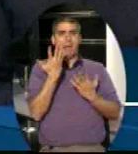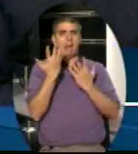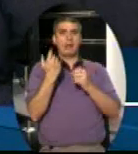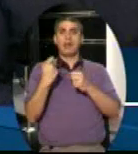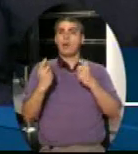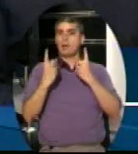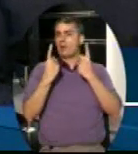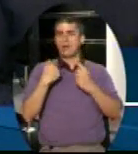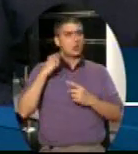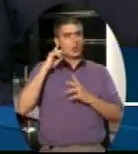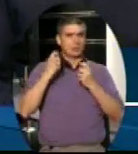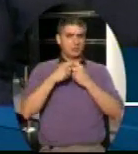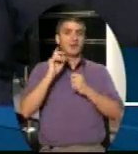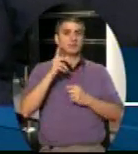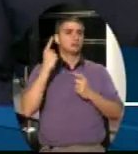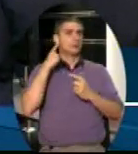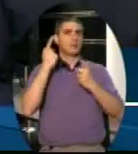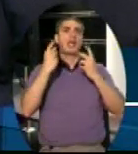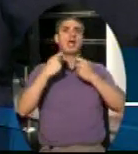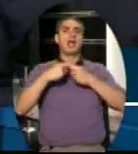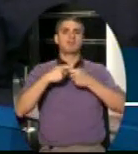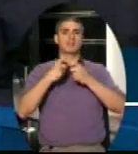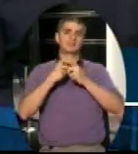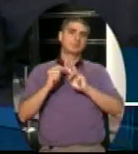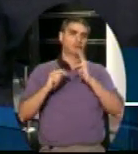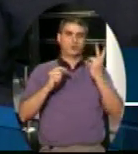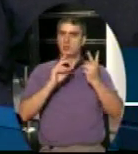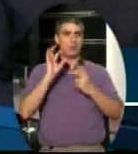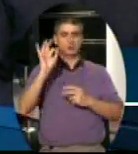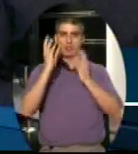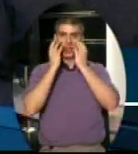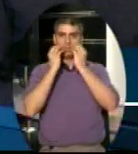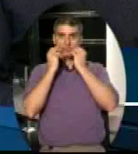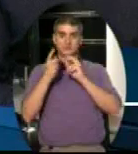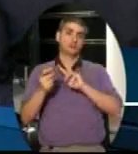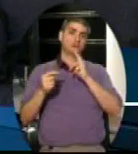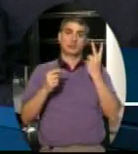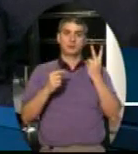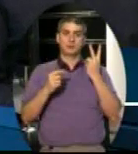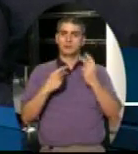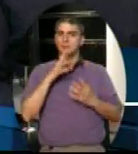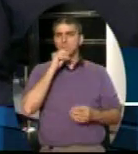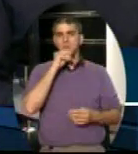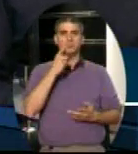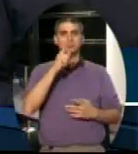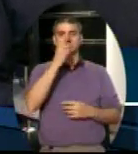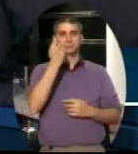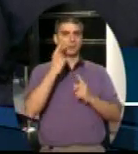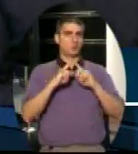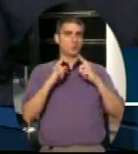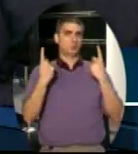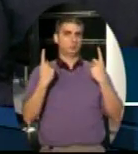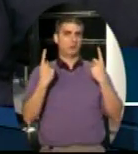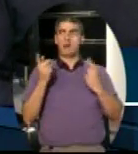שיש קשר, אבל אני שמעתי חברי כנסת מהמחנה השני, לא מהמחנה של אמיר פרץ, מהמחנה השני, שמדברים על כך שזה קצת